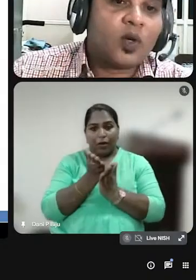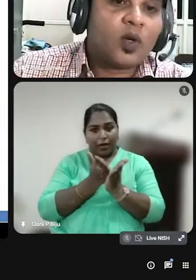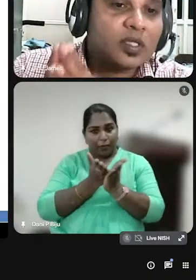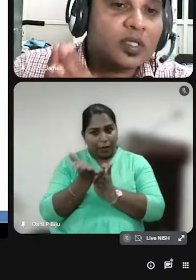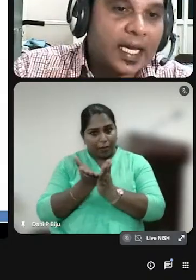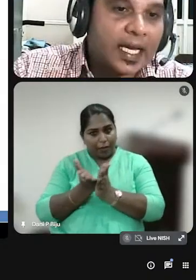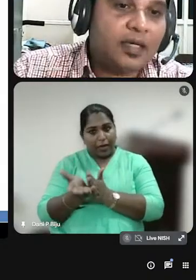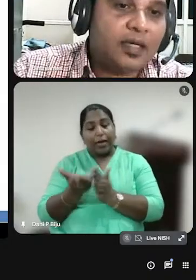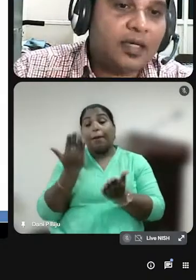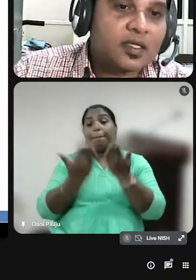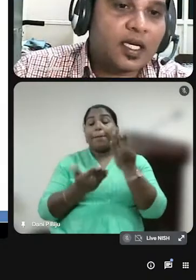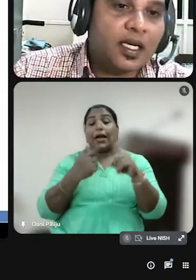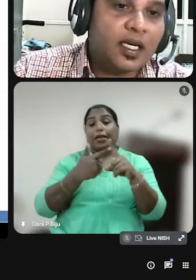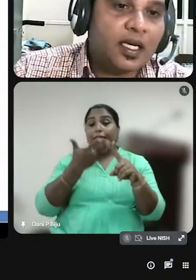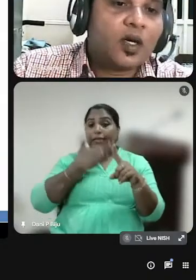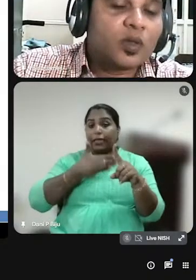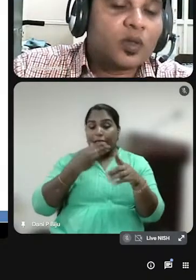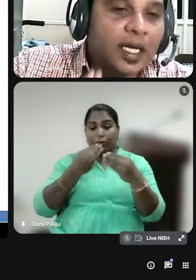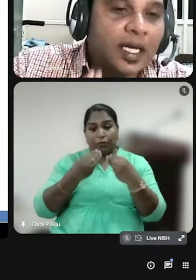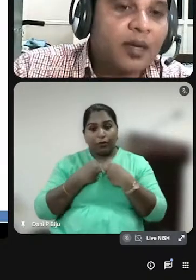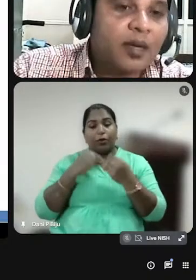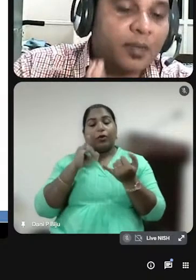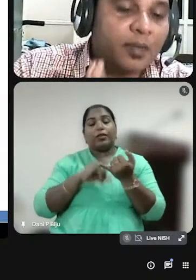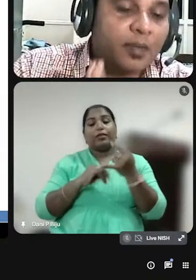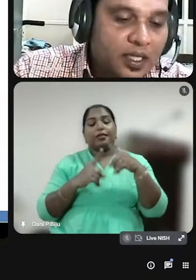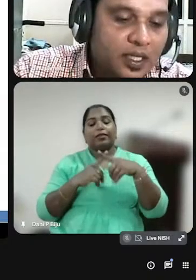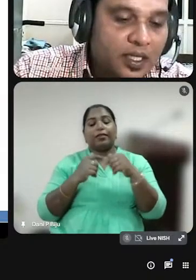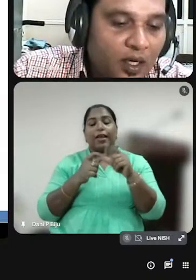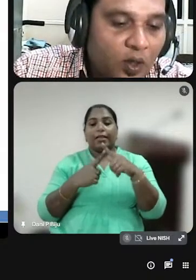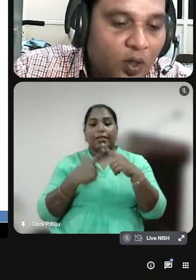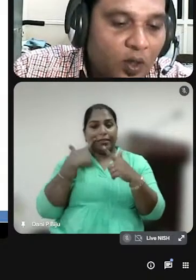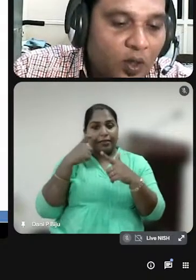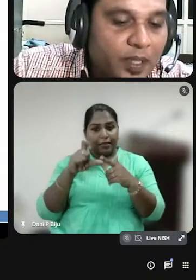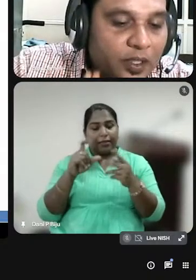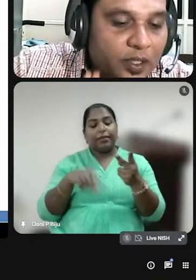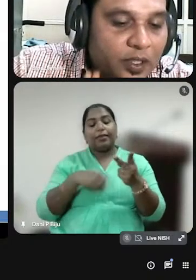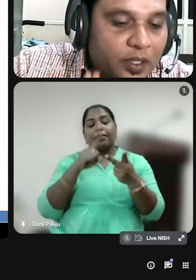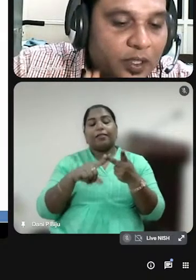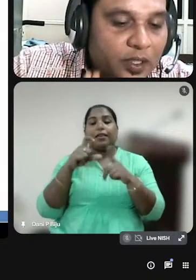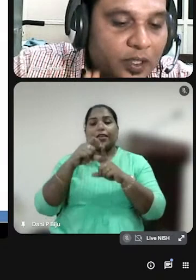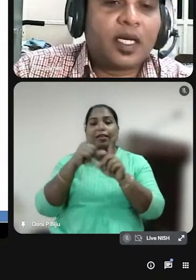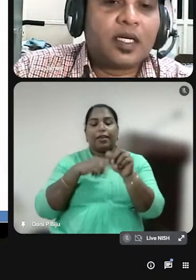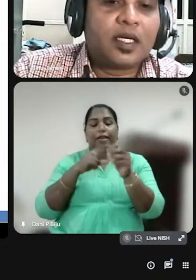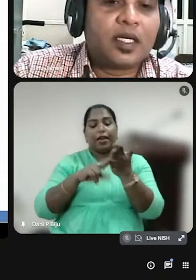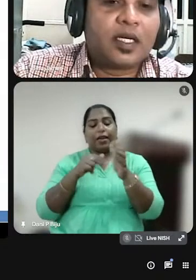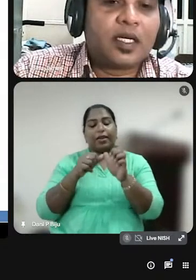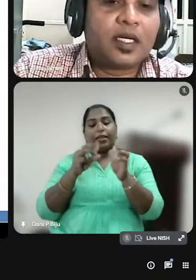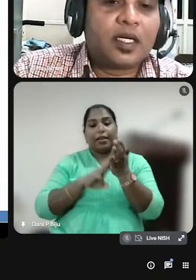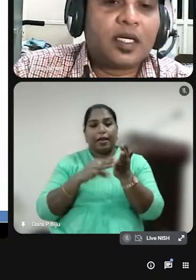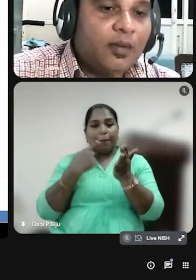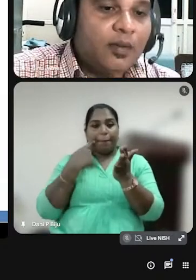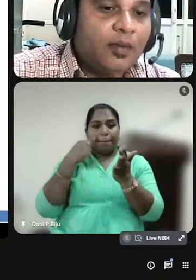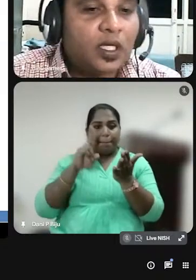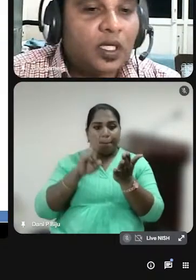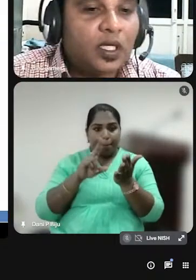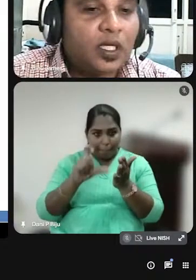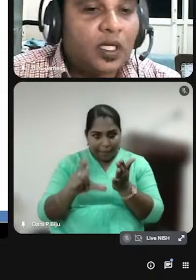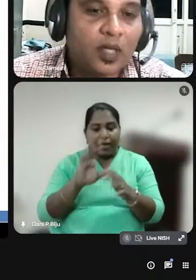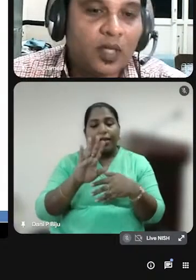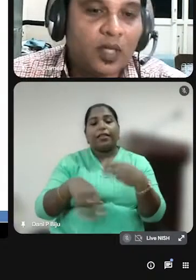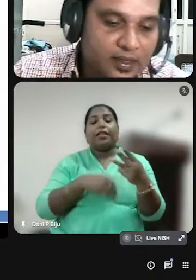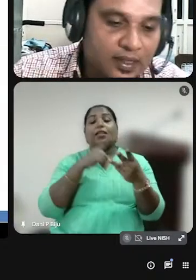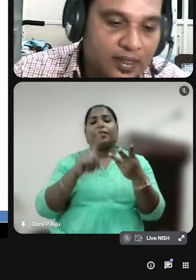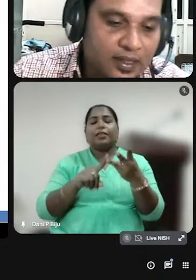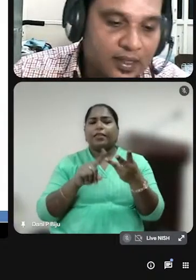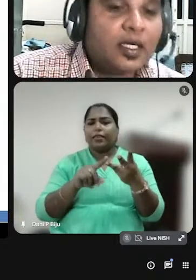പോകുന്നത്. ഒന്ന് സ്റ്റാറ്റിക് ബാലൻസ് ട്രെയിനിങ്, ഒന്ന് ഡൈനാമിക് ബാലൻസ് ട്രെയിനിങ്, ഒന്ന് പെർട്യൂബേഷൻ ബേസ്ഡ് ബാലൻസ് ട്രെയിനിങ്. അപ്പൊ ഈ 3